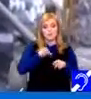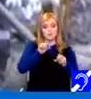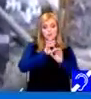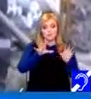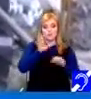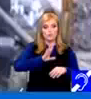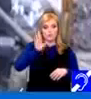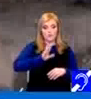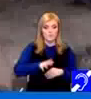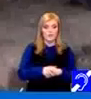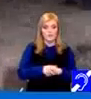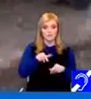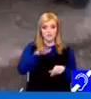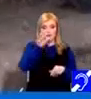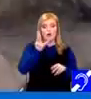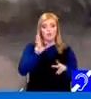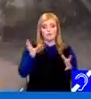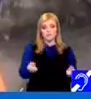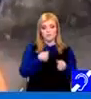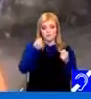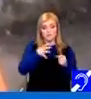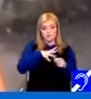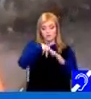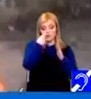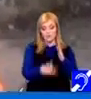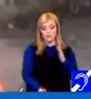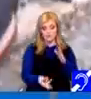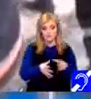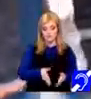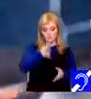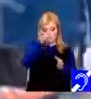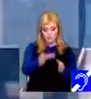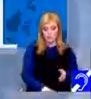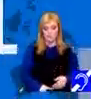căzut într-un canal descoperit. Cum a fost salvată, vă spunem imediat în telejurnal.